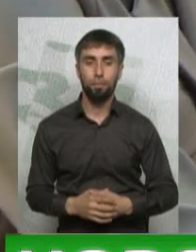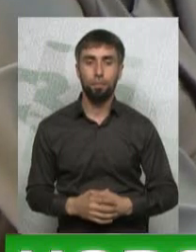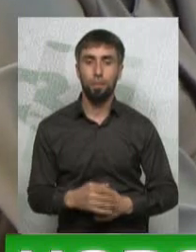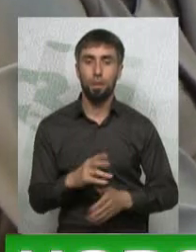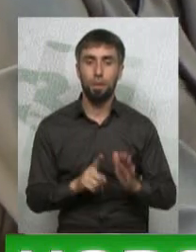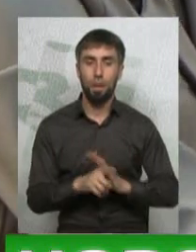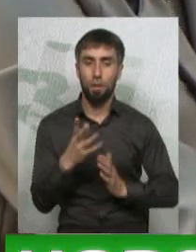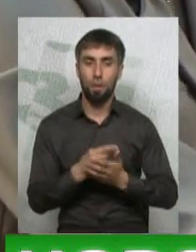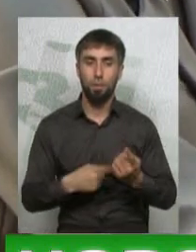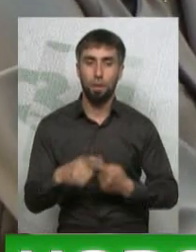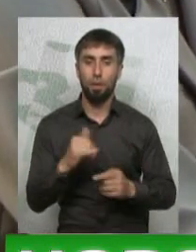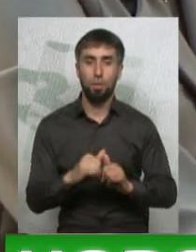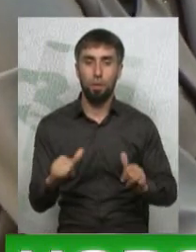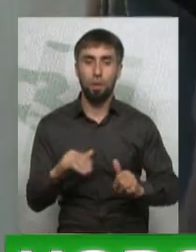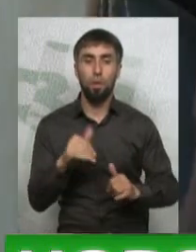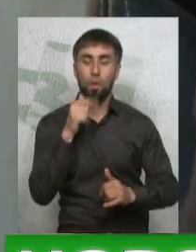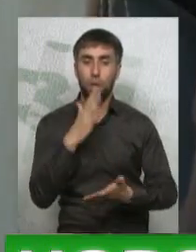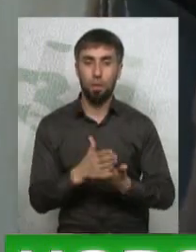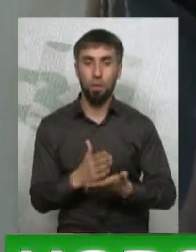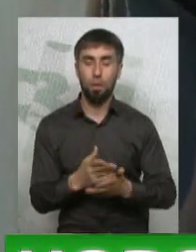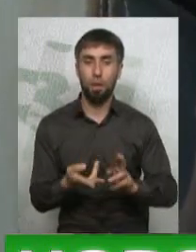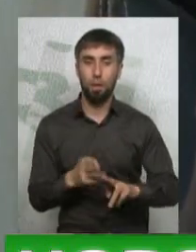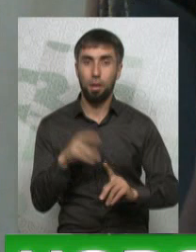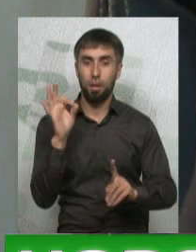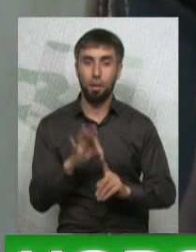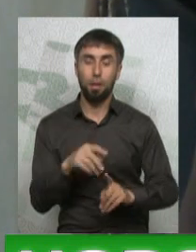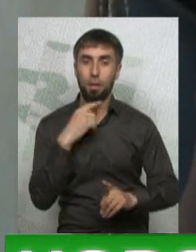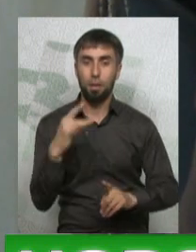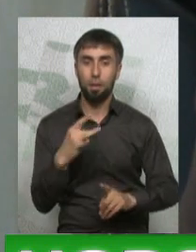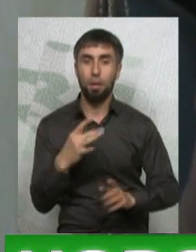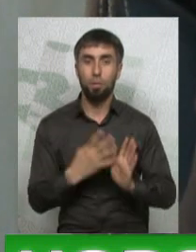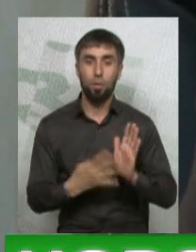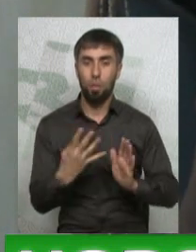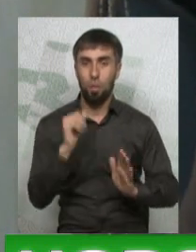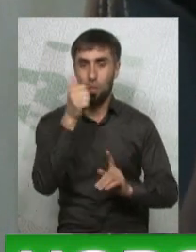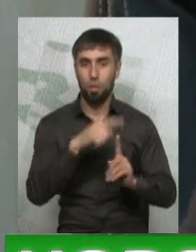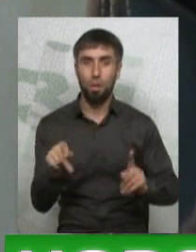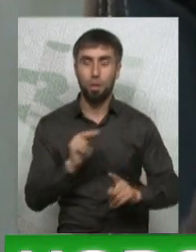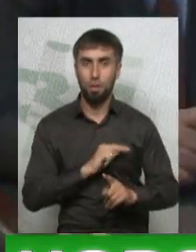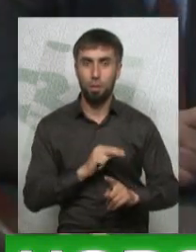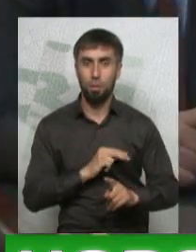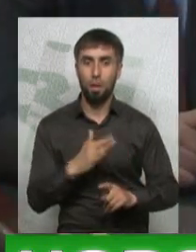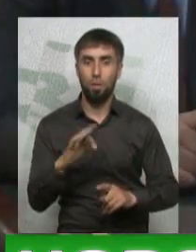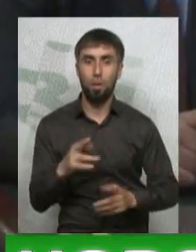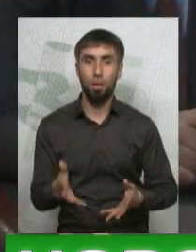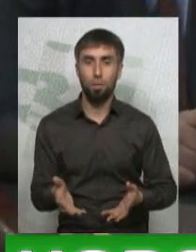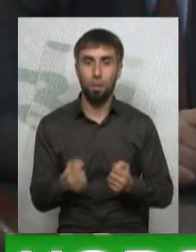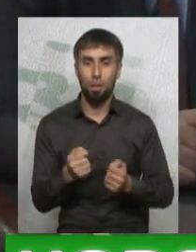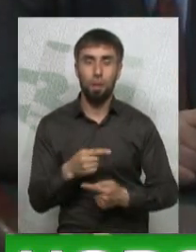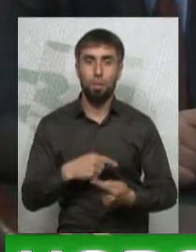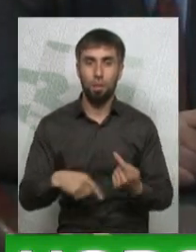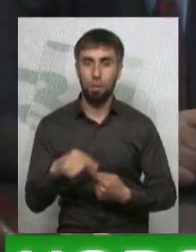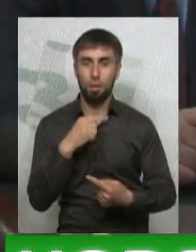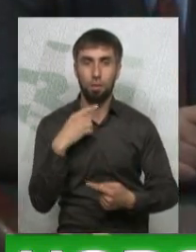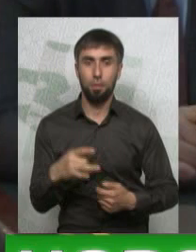Начать свой бизнес или расширить уже имеющийся. Для этих целей в Ингушетии с 1994 года работает фонд поддержки